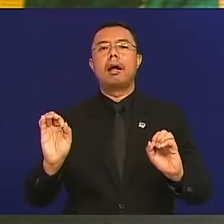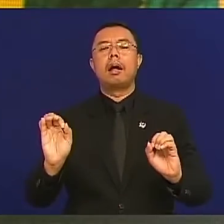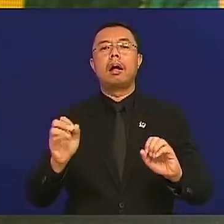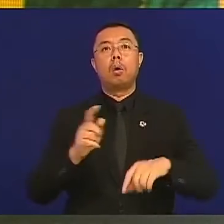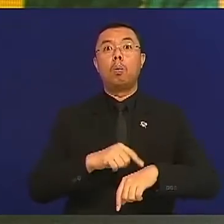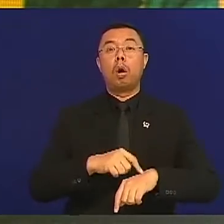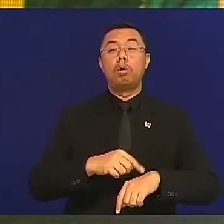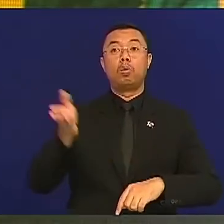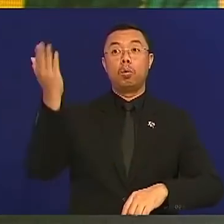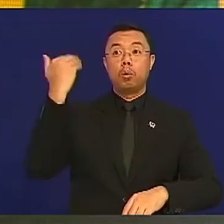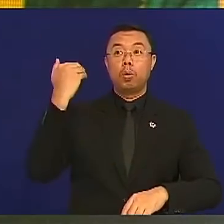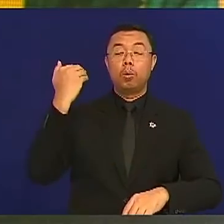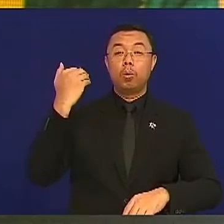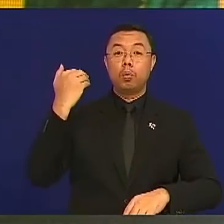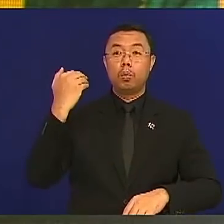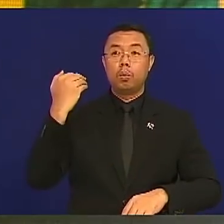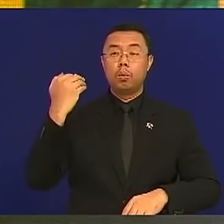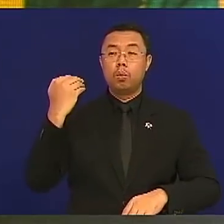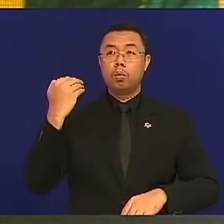Waktu dia dulu